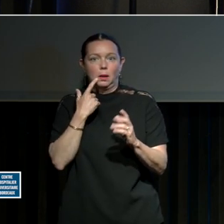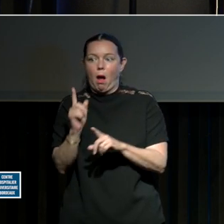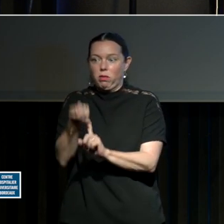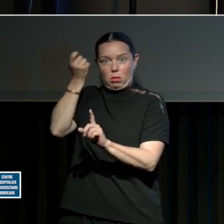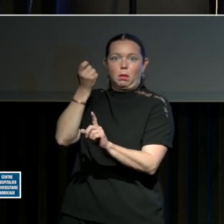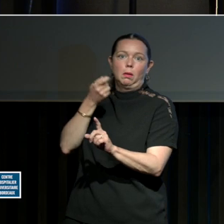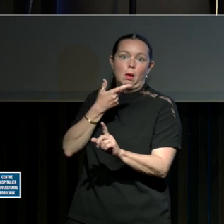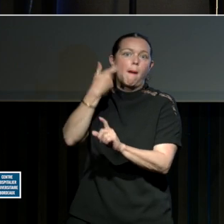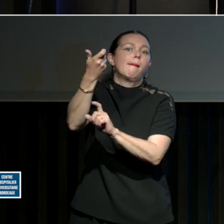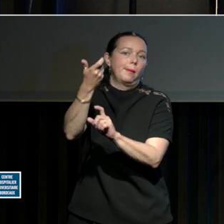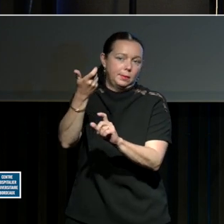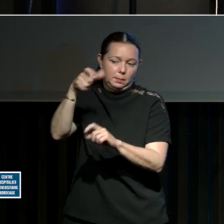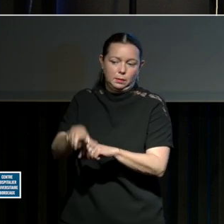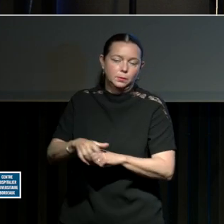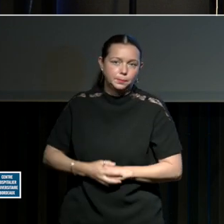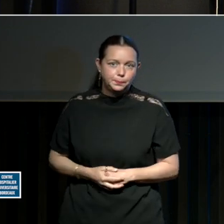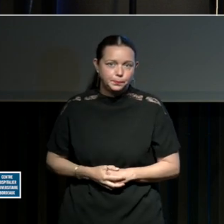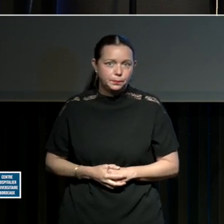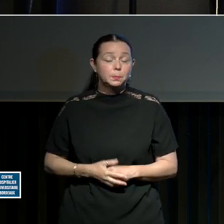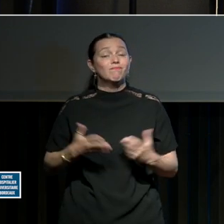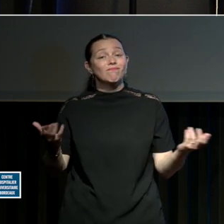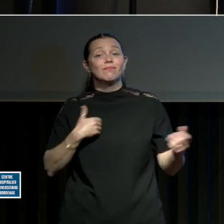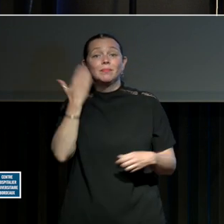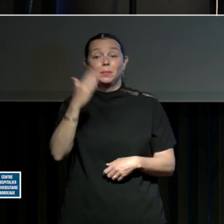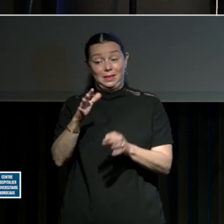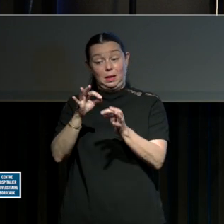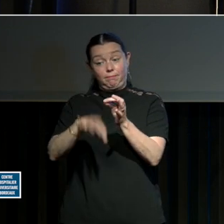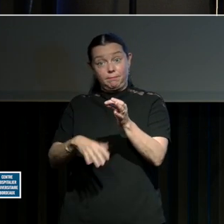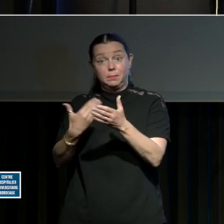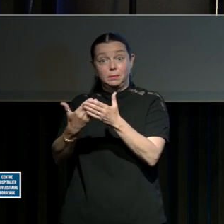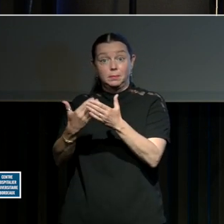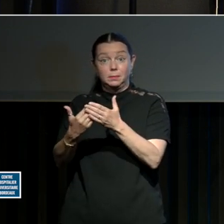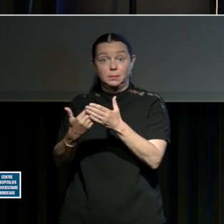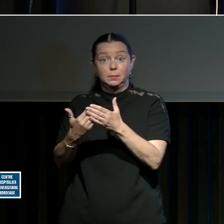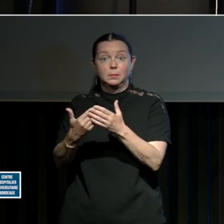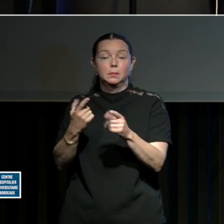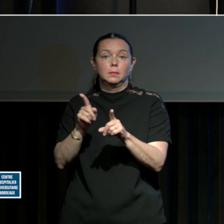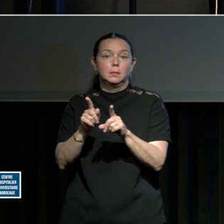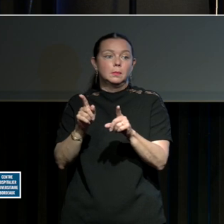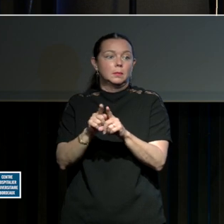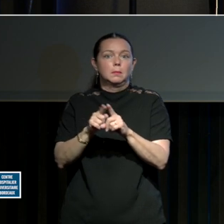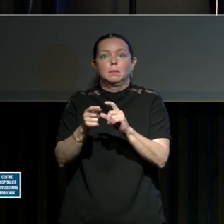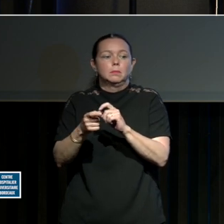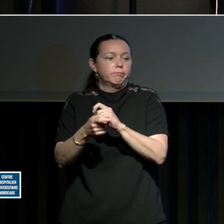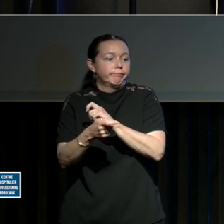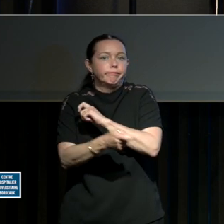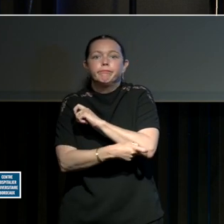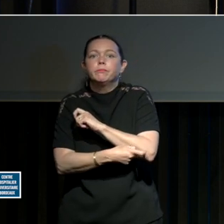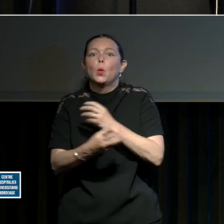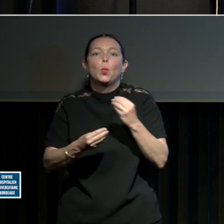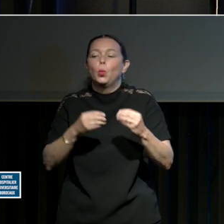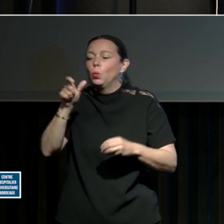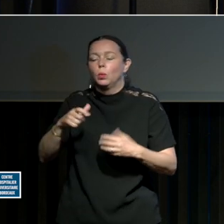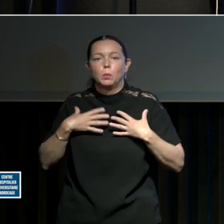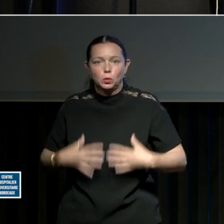l'usager. Et on sait que cet effet addictif des substances ou de certains comportements